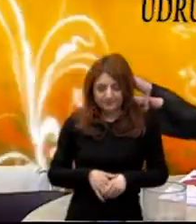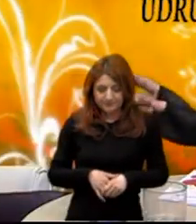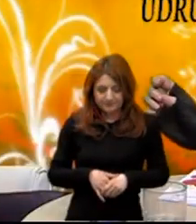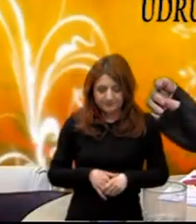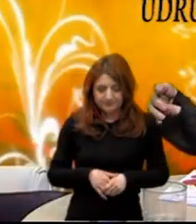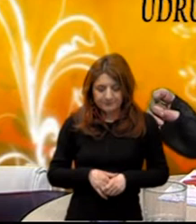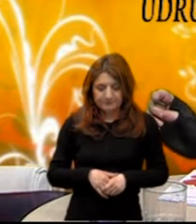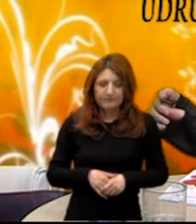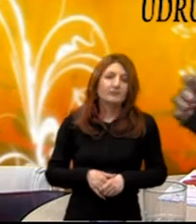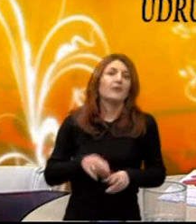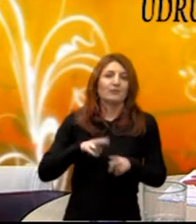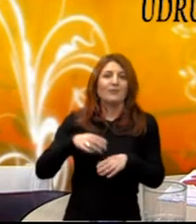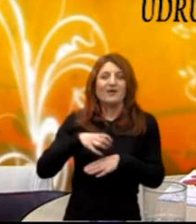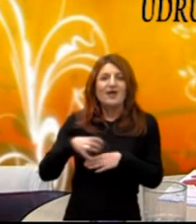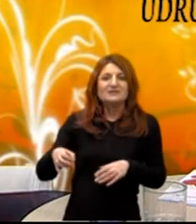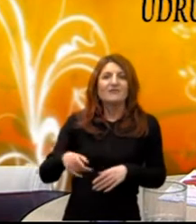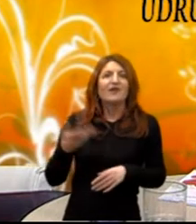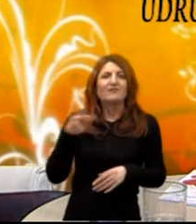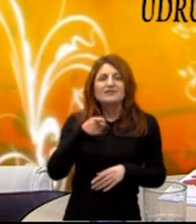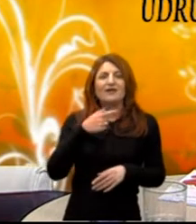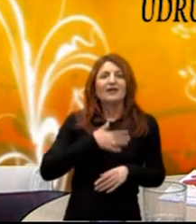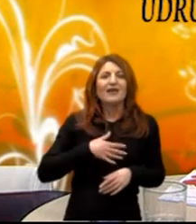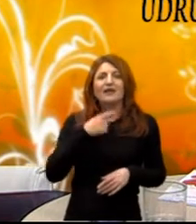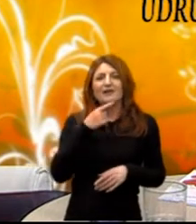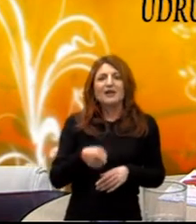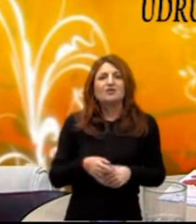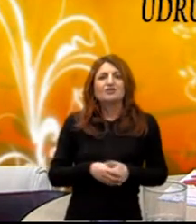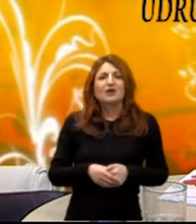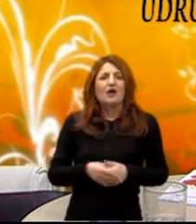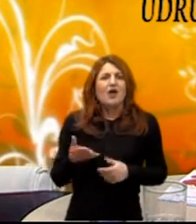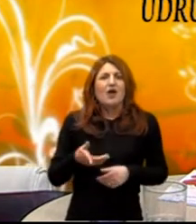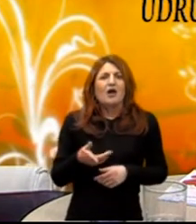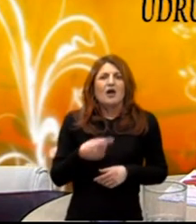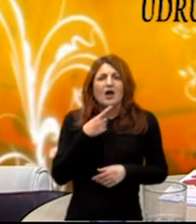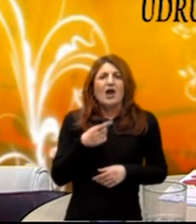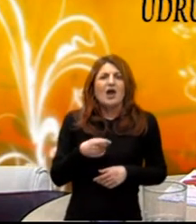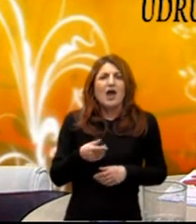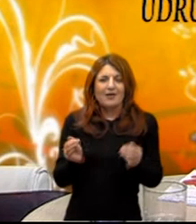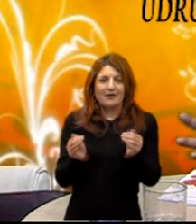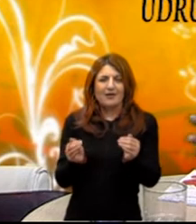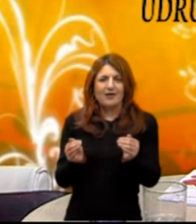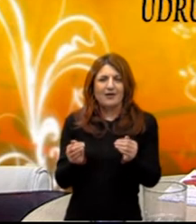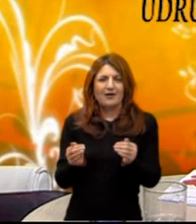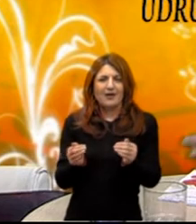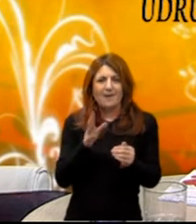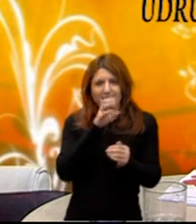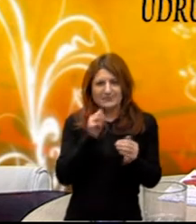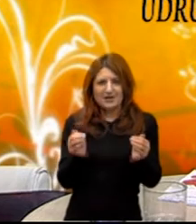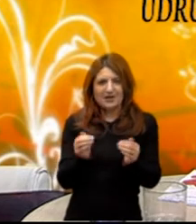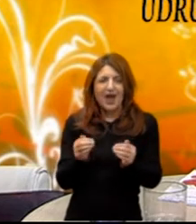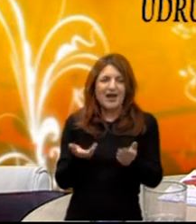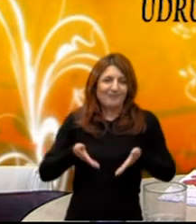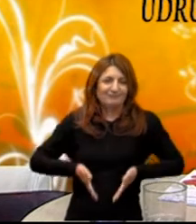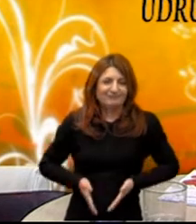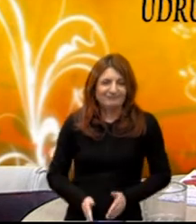Upravo sam htjela reći, prije ste rekli mi to, kako se kaže, ošteni se, jel da? Za pse se